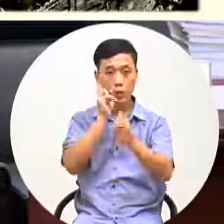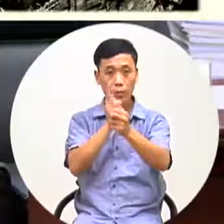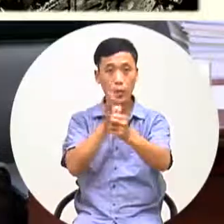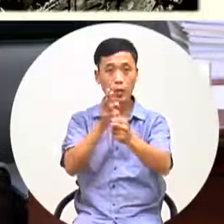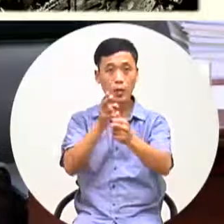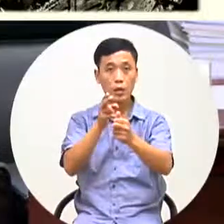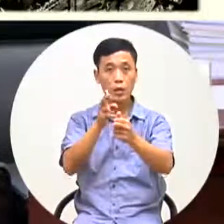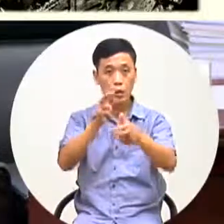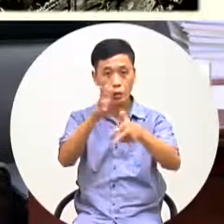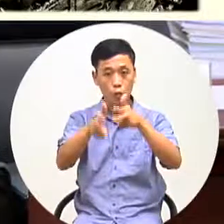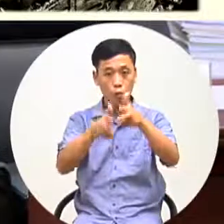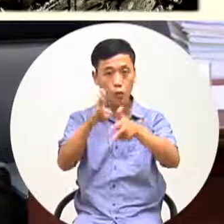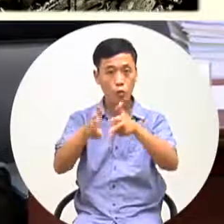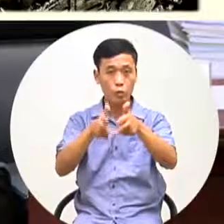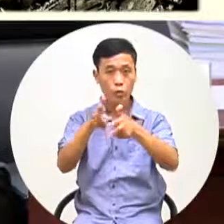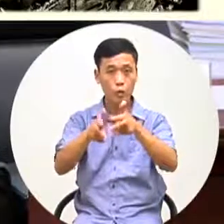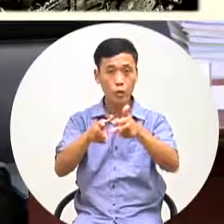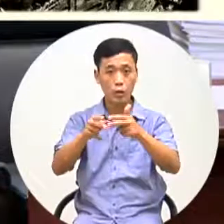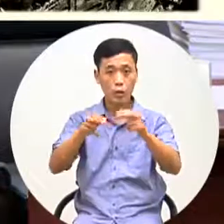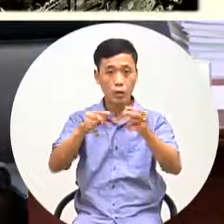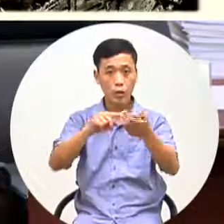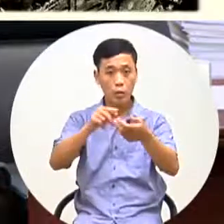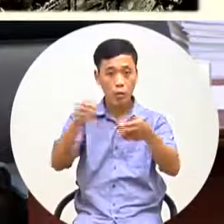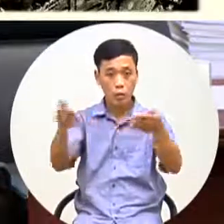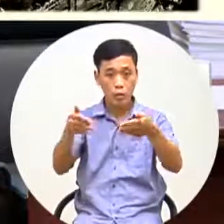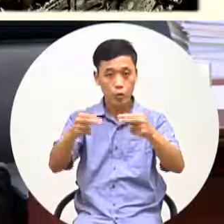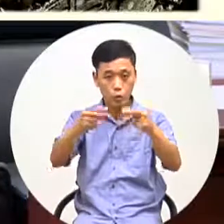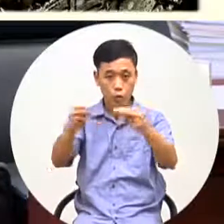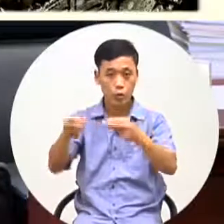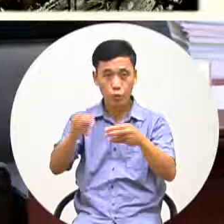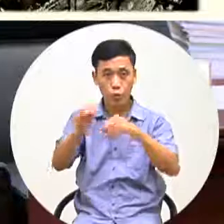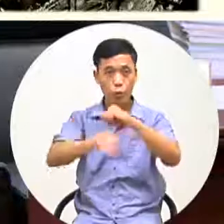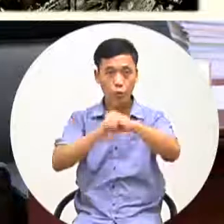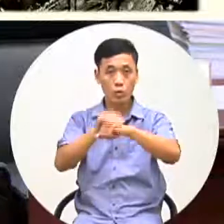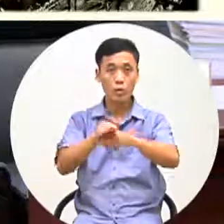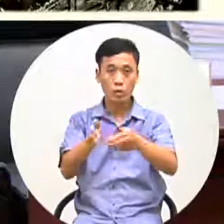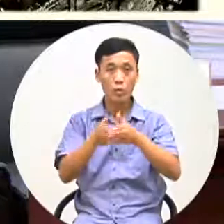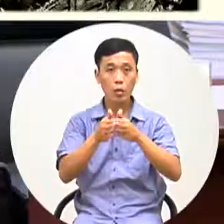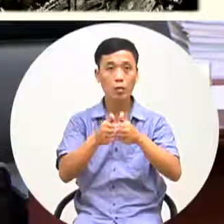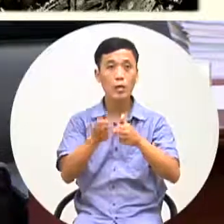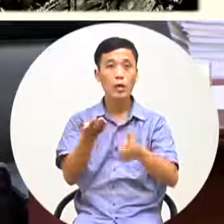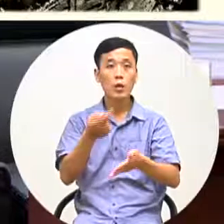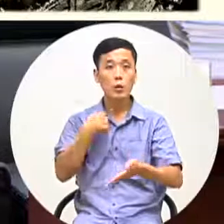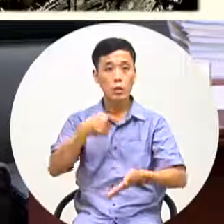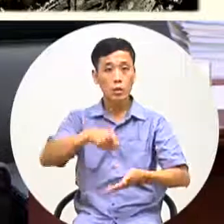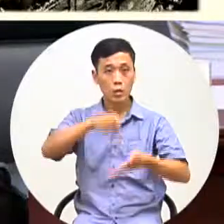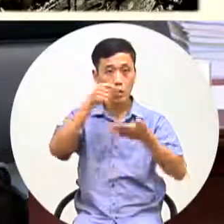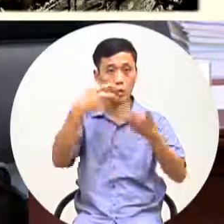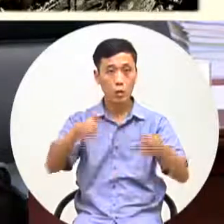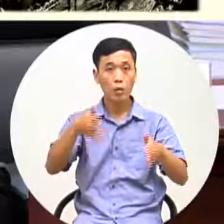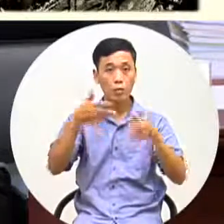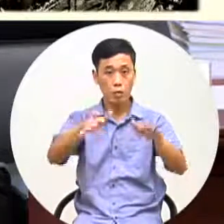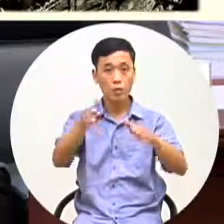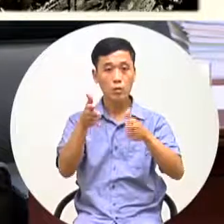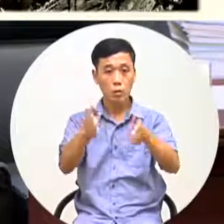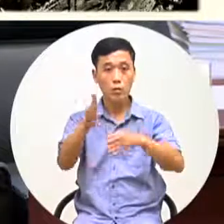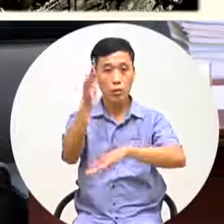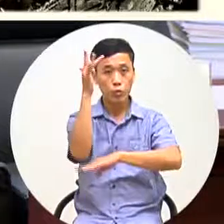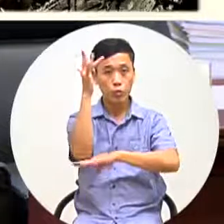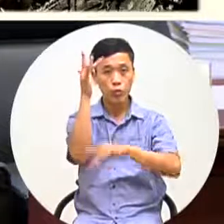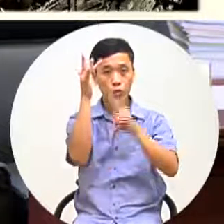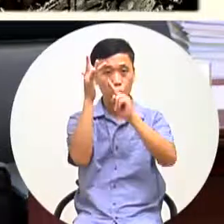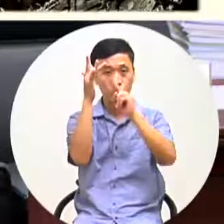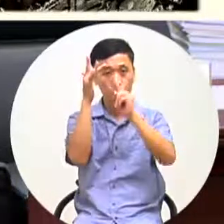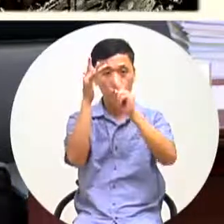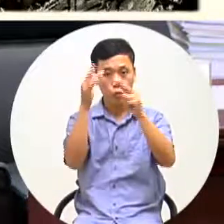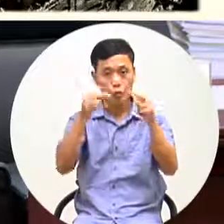那所以我刚刚前面有提到嘛，就是说有关于这个修检的这个认证的部分，在这边也要再次的强调